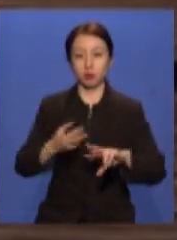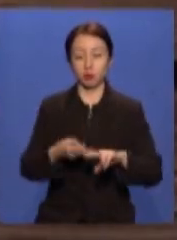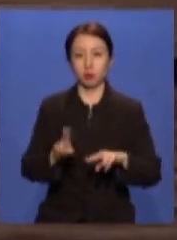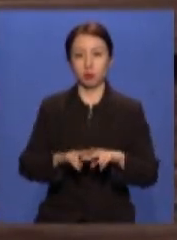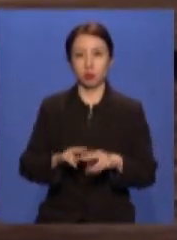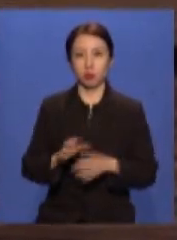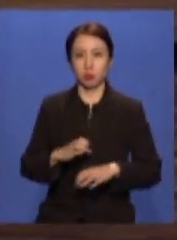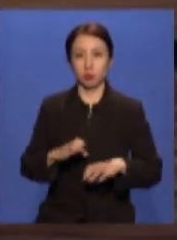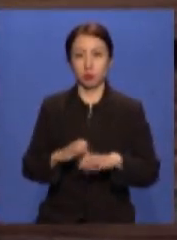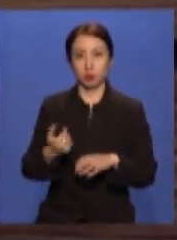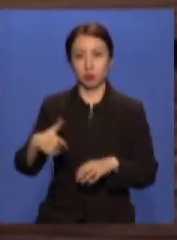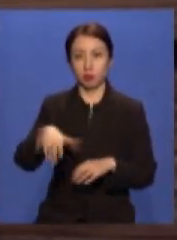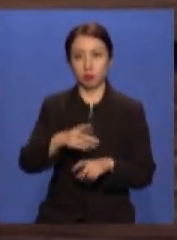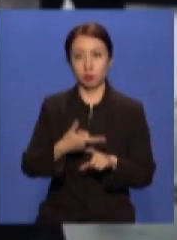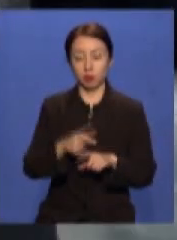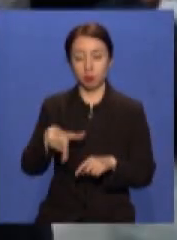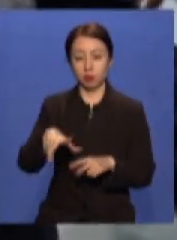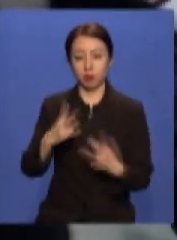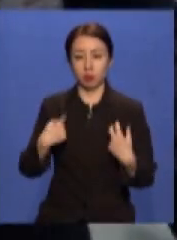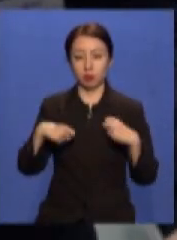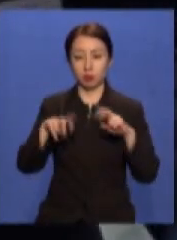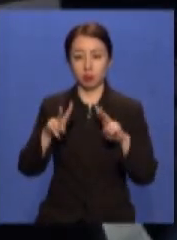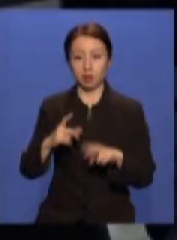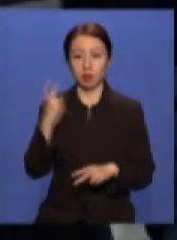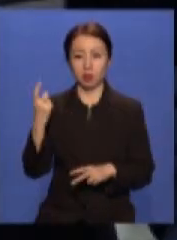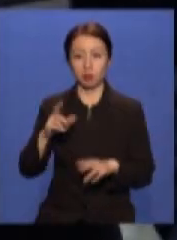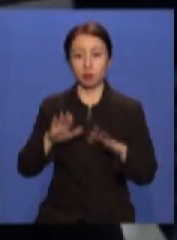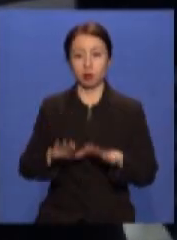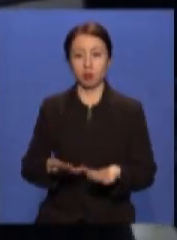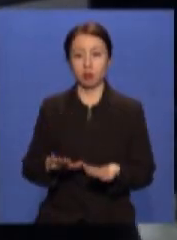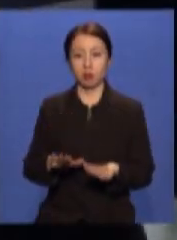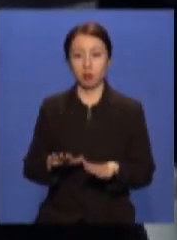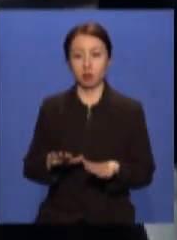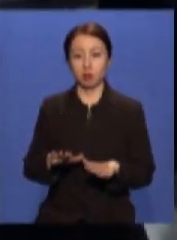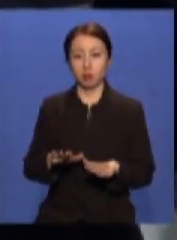будет осваивать. В целом это все специальная экономическая зона, одна из субзон.